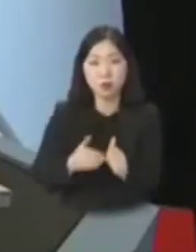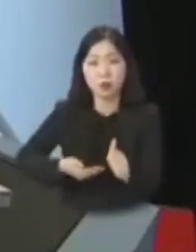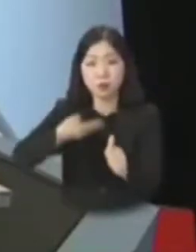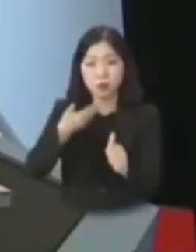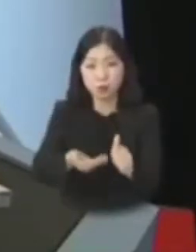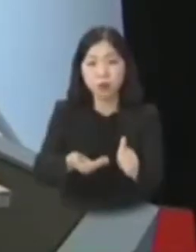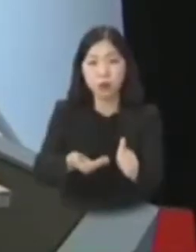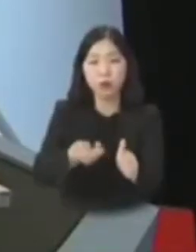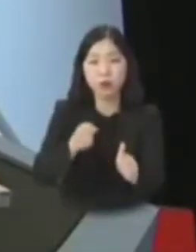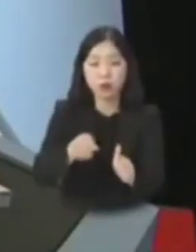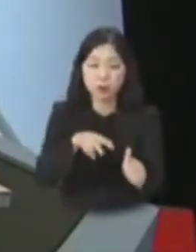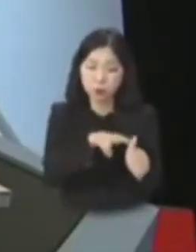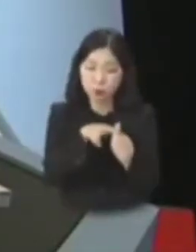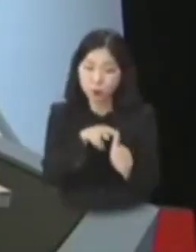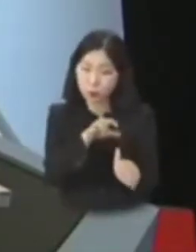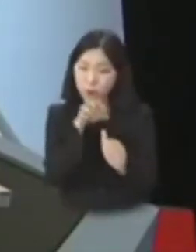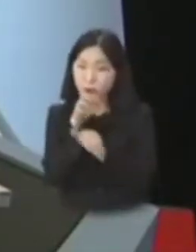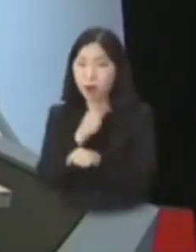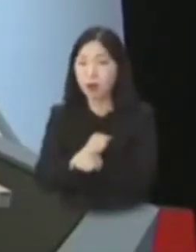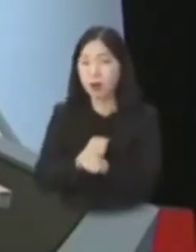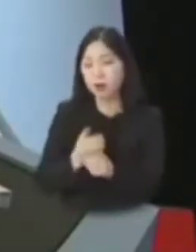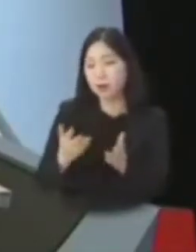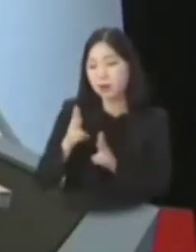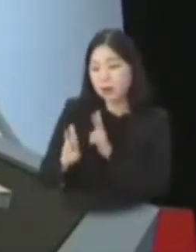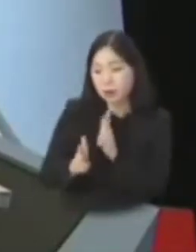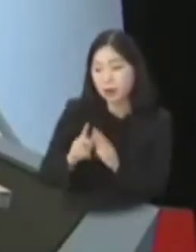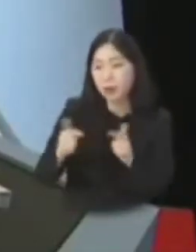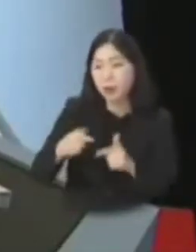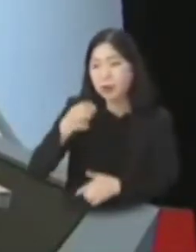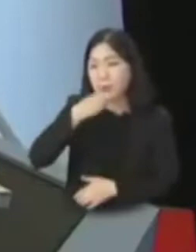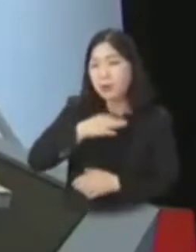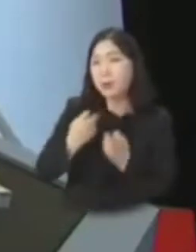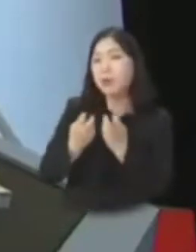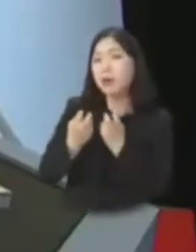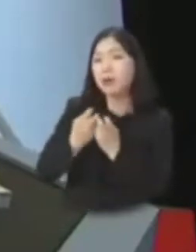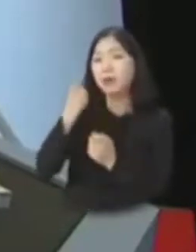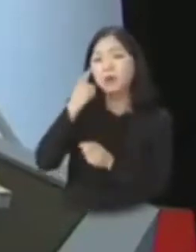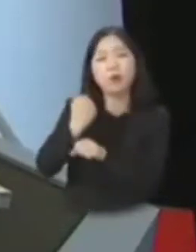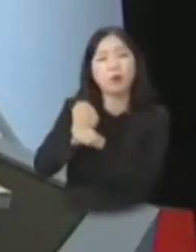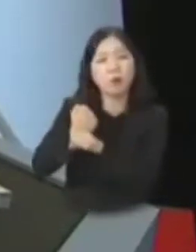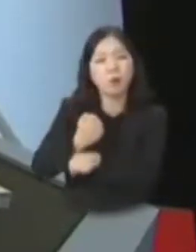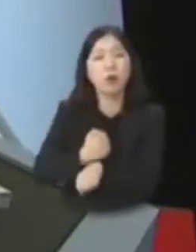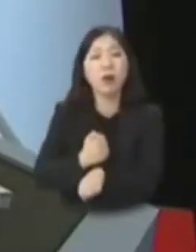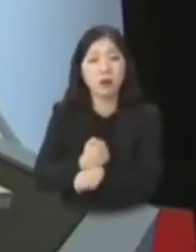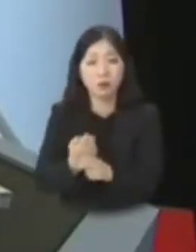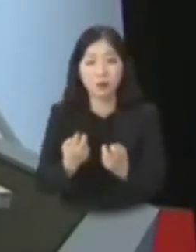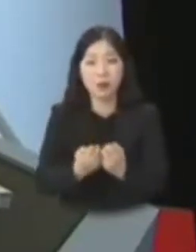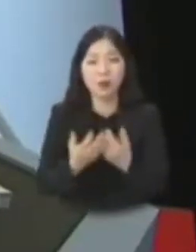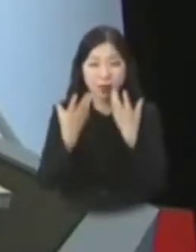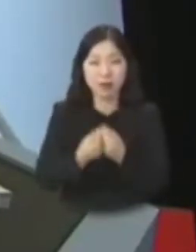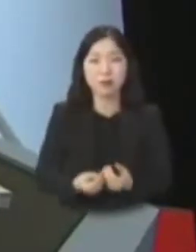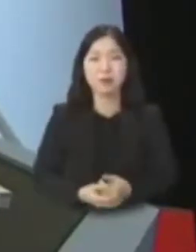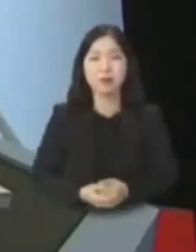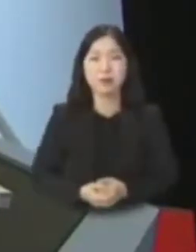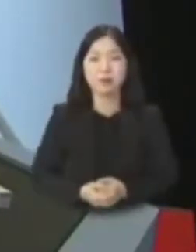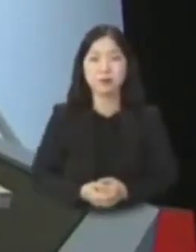그 데이터를 토대로 해서 이분들이 사업 이익을 창출하는 방안을 좀 생각했습니다. 예를 들면 이런